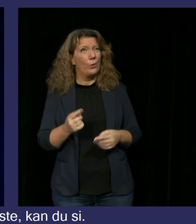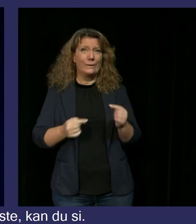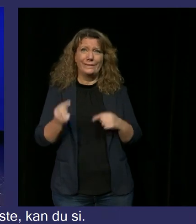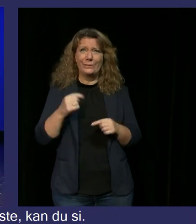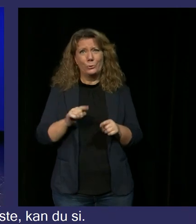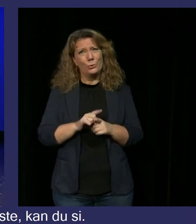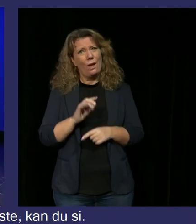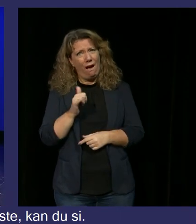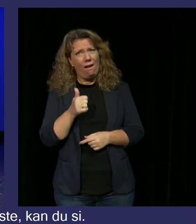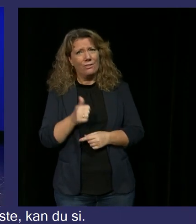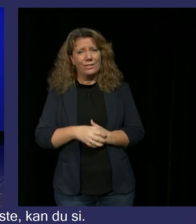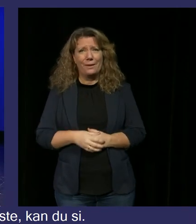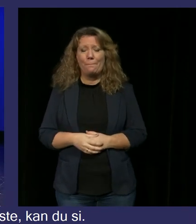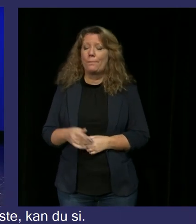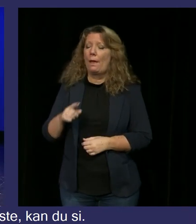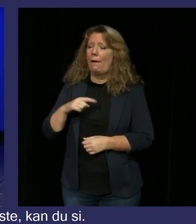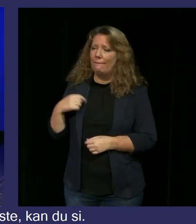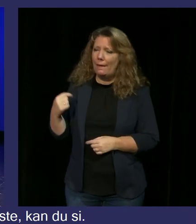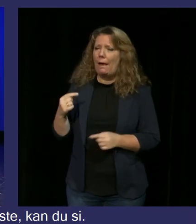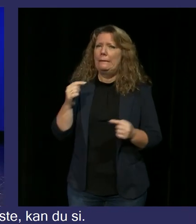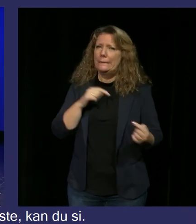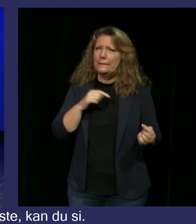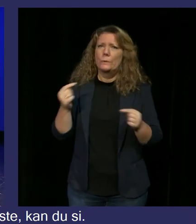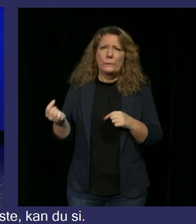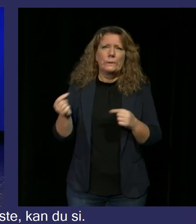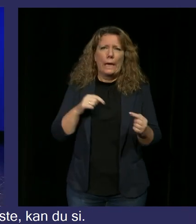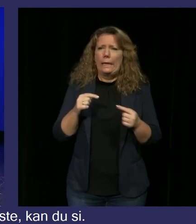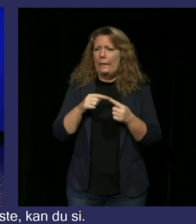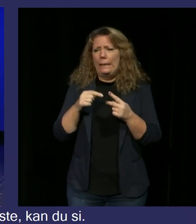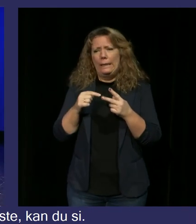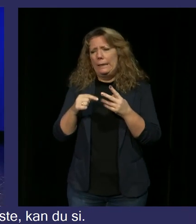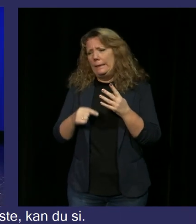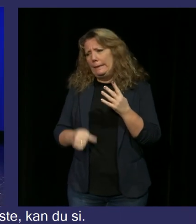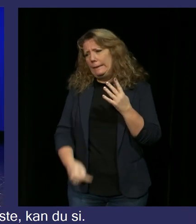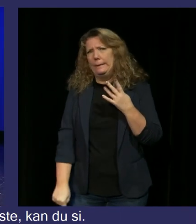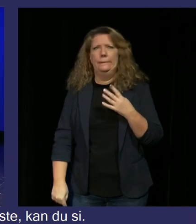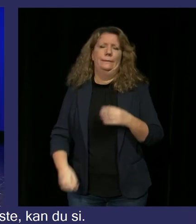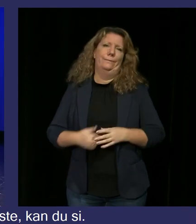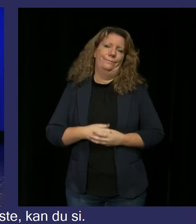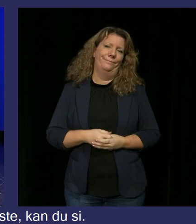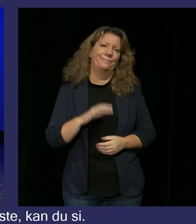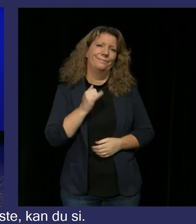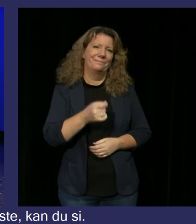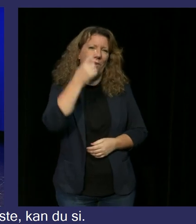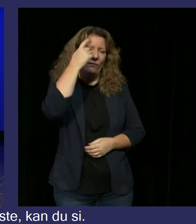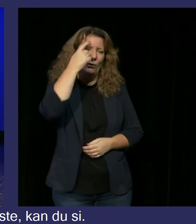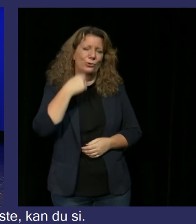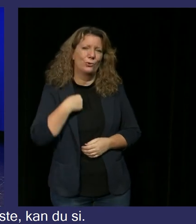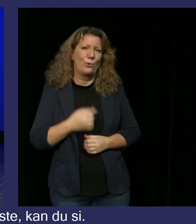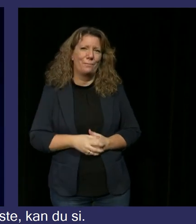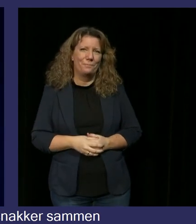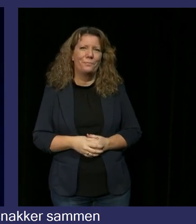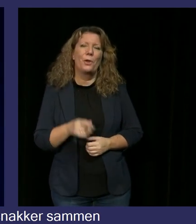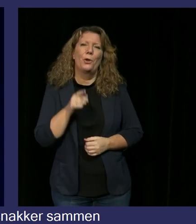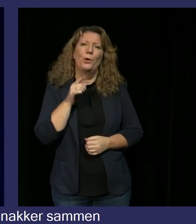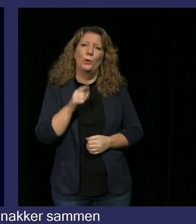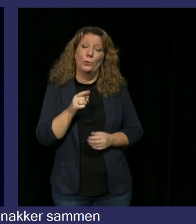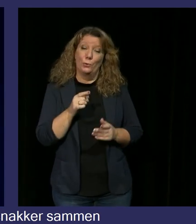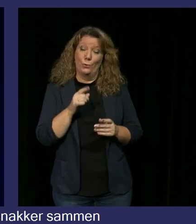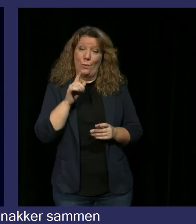Ja. Nei, men du har diskutert det aller meste, kan du si. Skjønner. Ok, jeg forstår. Og du skal få utdype hva